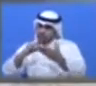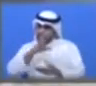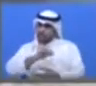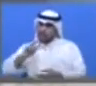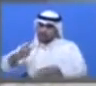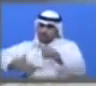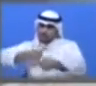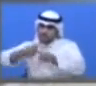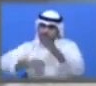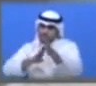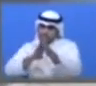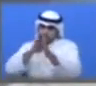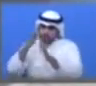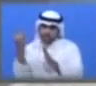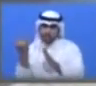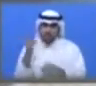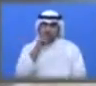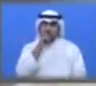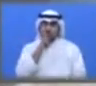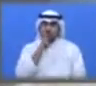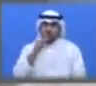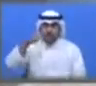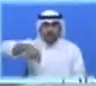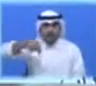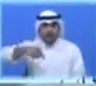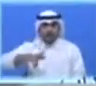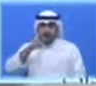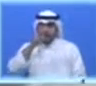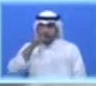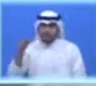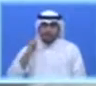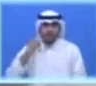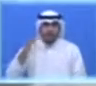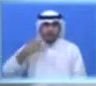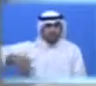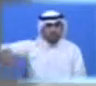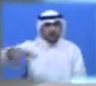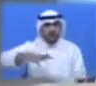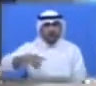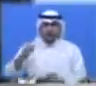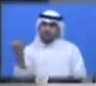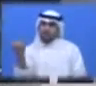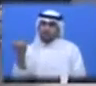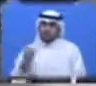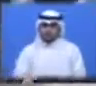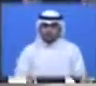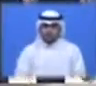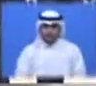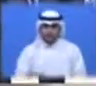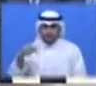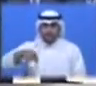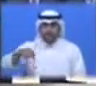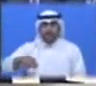تراثنا الشعبي الذي يحتاج في المرحلة الراهنة لأن نحميه. المعروف أن جائزة التراث قد انطلقت في